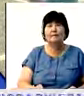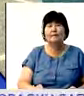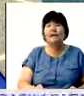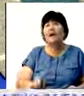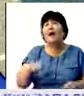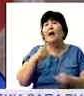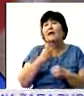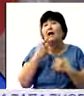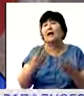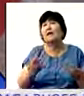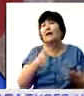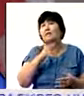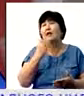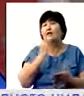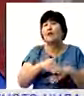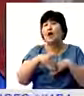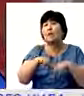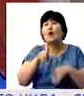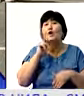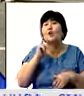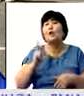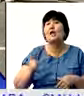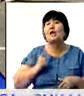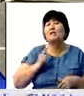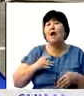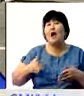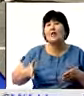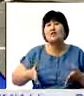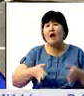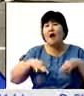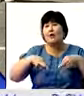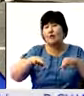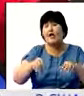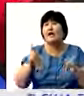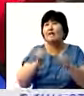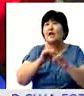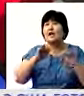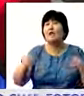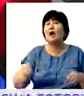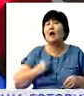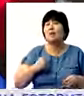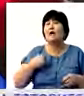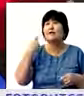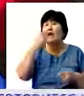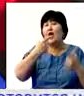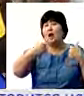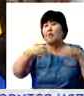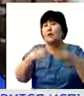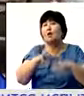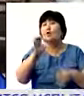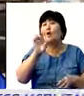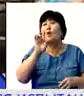Одним из самых ярких моментов стал парад юных инспекторов дорожного движения. Встретились ребята и с бойцами элитного подразделения